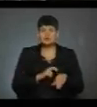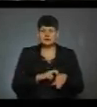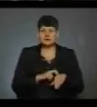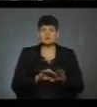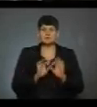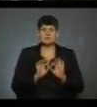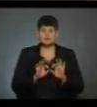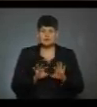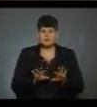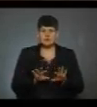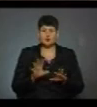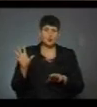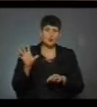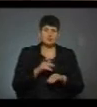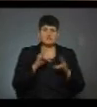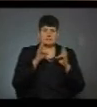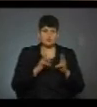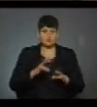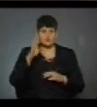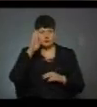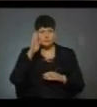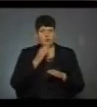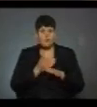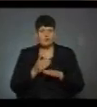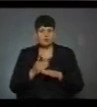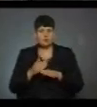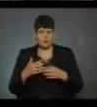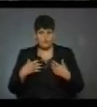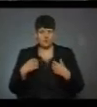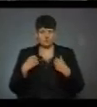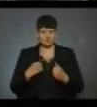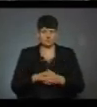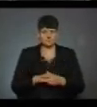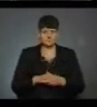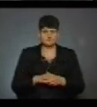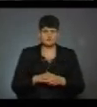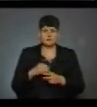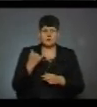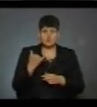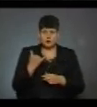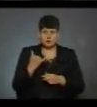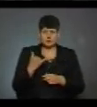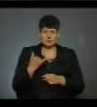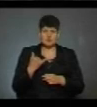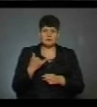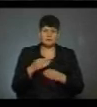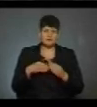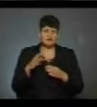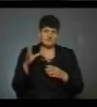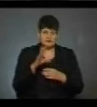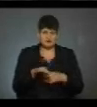Головатий розповідає, усі травмовані хлопці поступово одужують. Сьогодні перевзяли всіх 7 хворих. Покращення